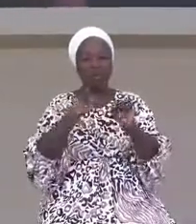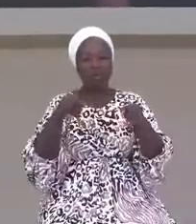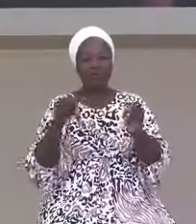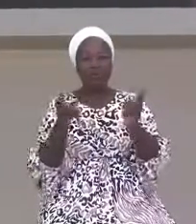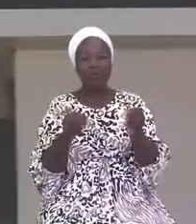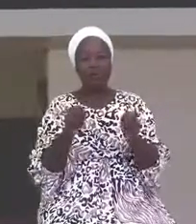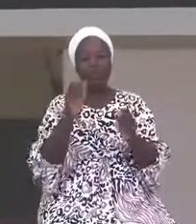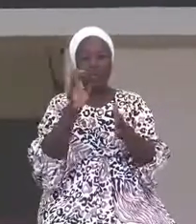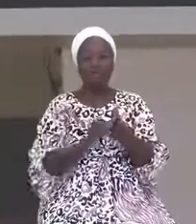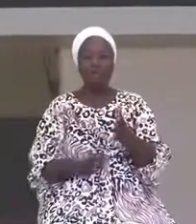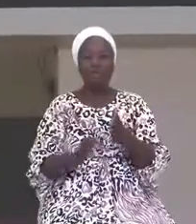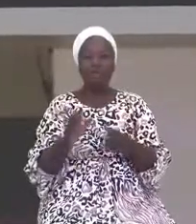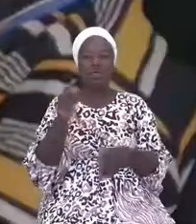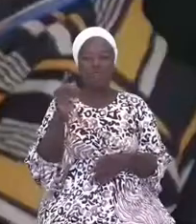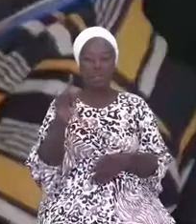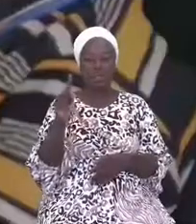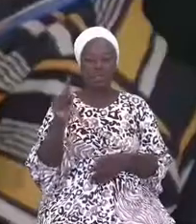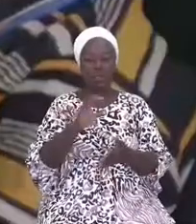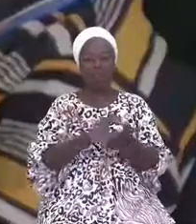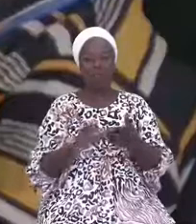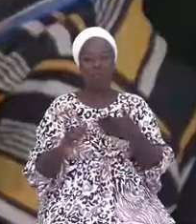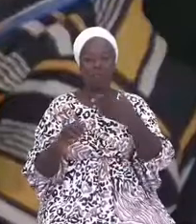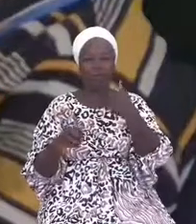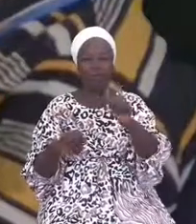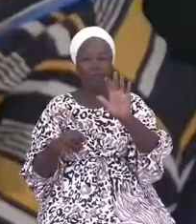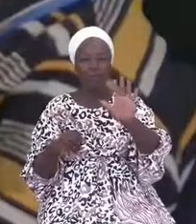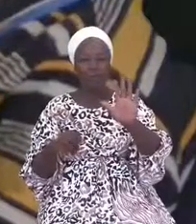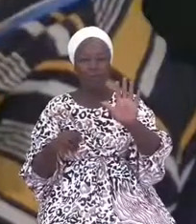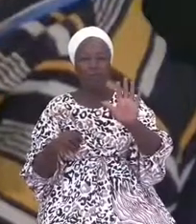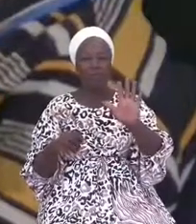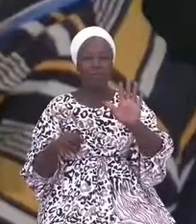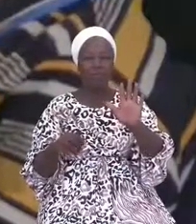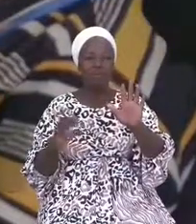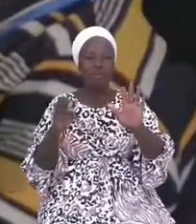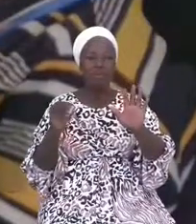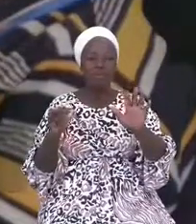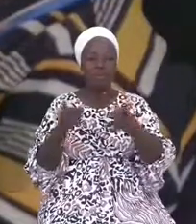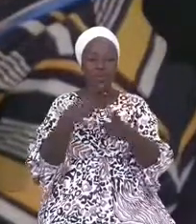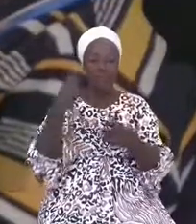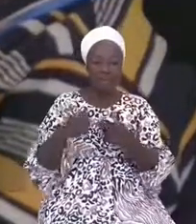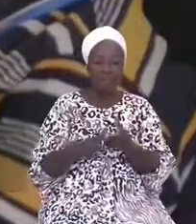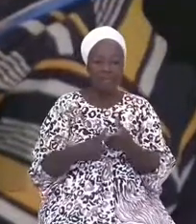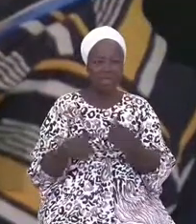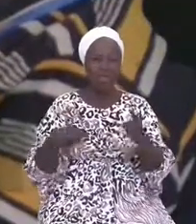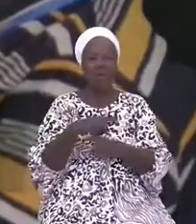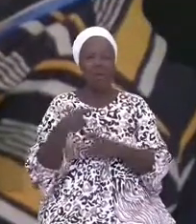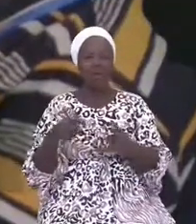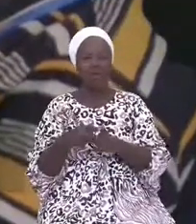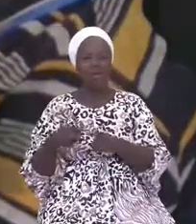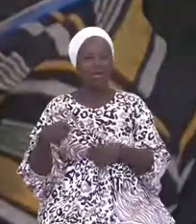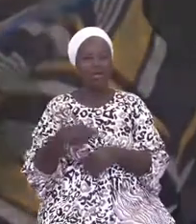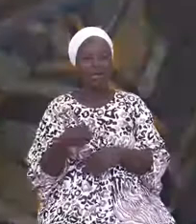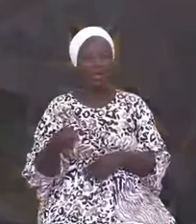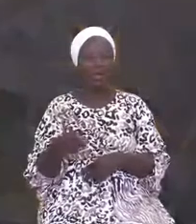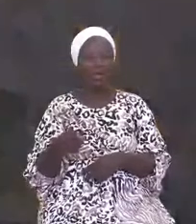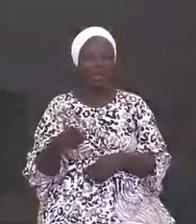20. Jean 21, 15. Jean 21, 15. Jean 21, 15. Après que